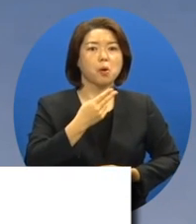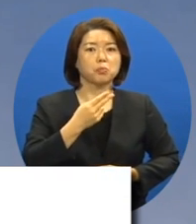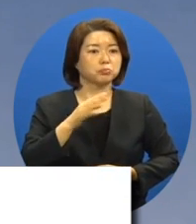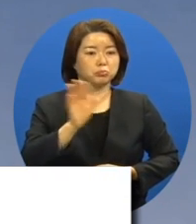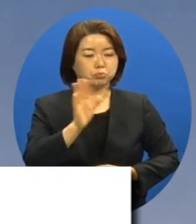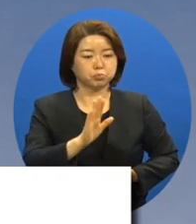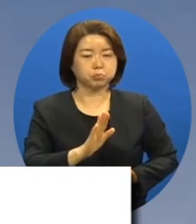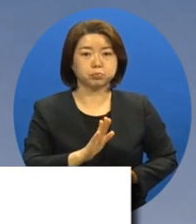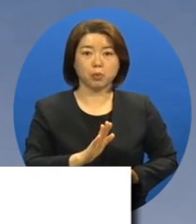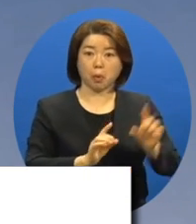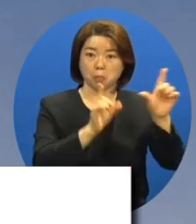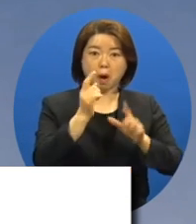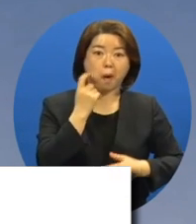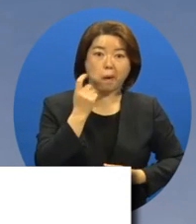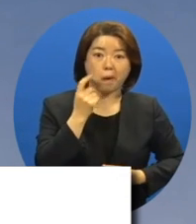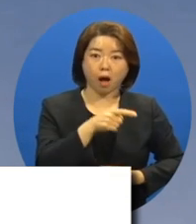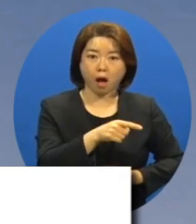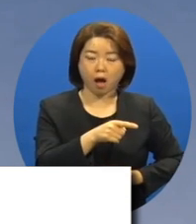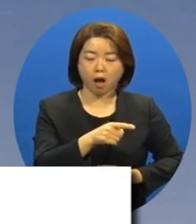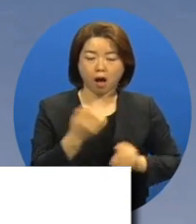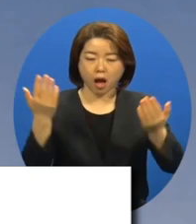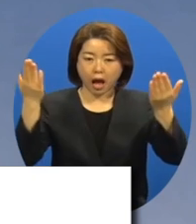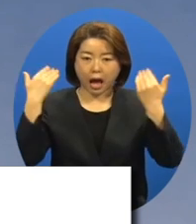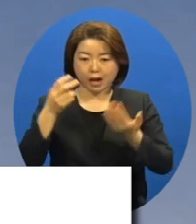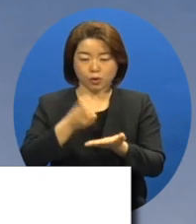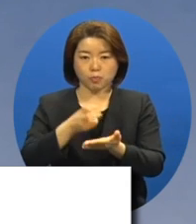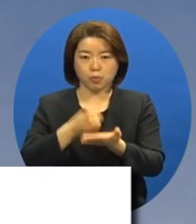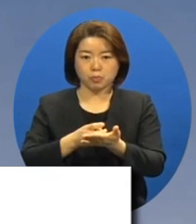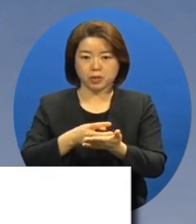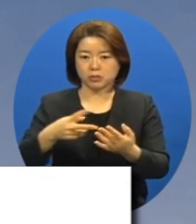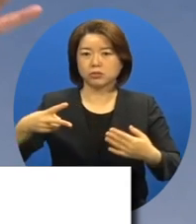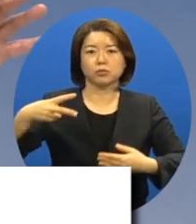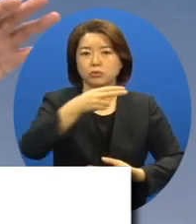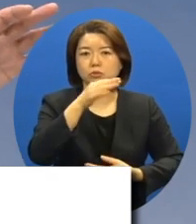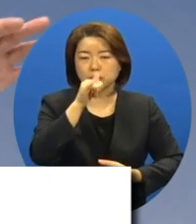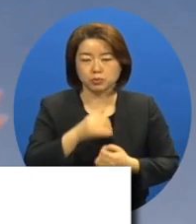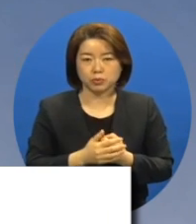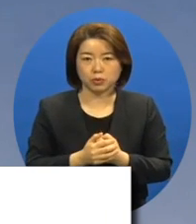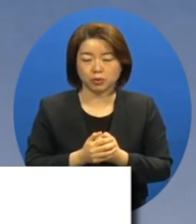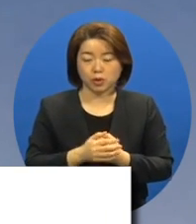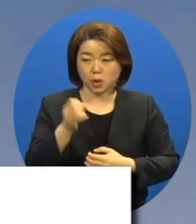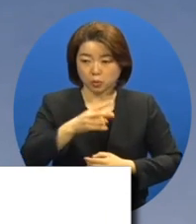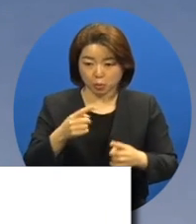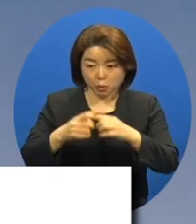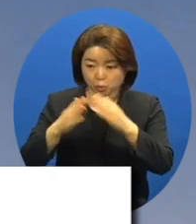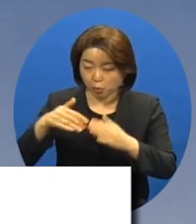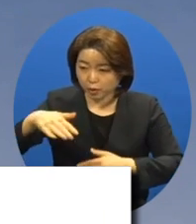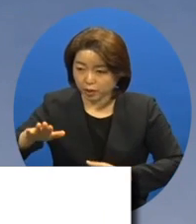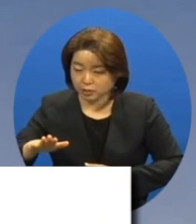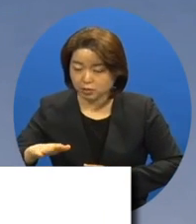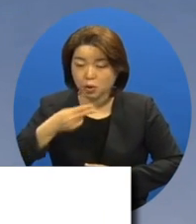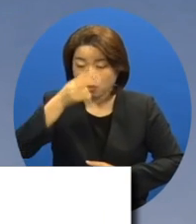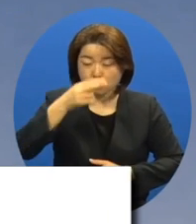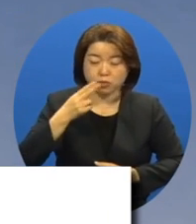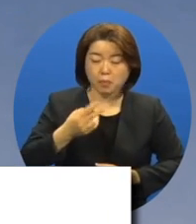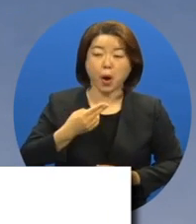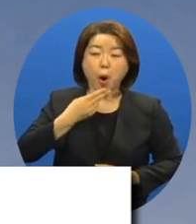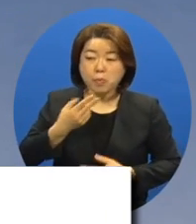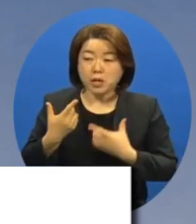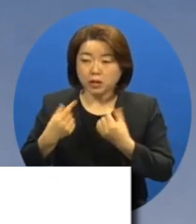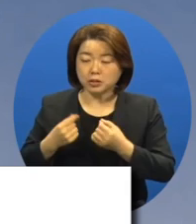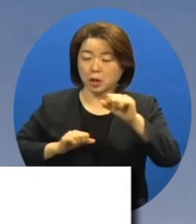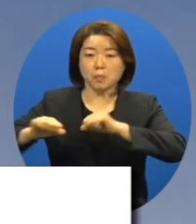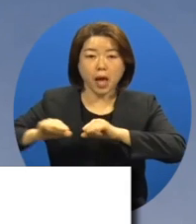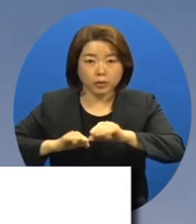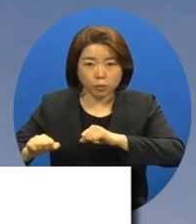학교 규칙이 그걸 금지하고 있으니까 교회가 서는 절대로 안 하는 것처럼 하더라 할 만약에